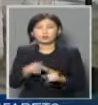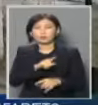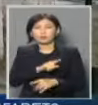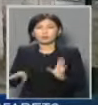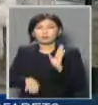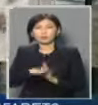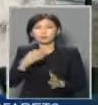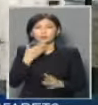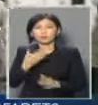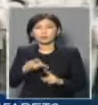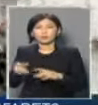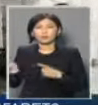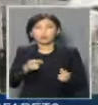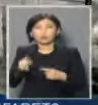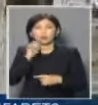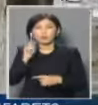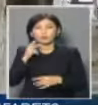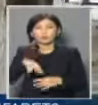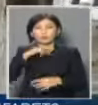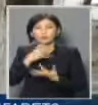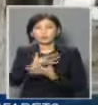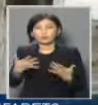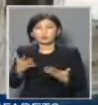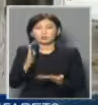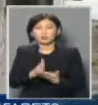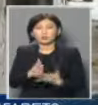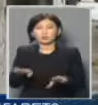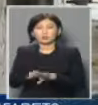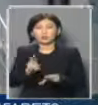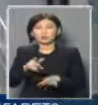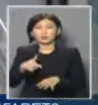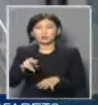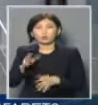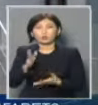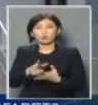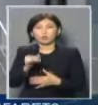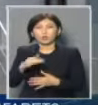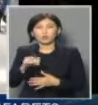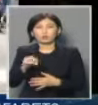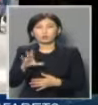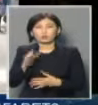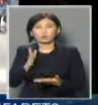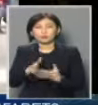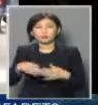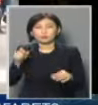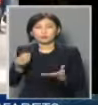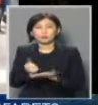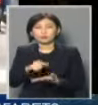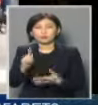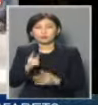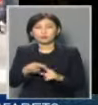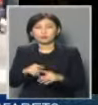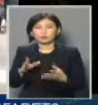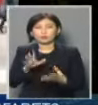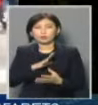отмечается высокий спрос на рынке. Молодежь привлекает разные виды, такие как ГЛО, Айкос, вейп. А специалисты утверждают, что пар